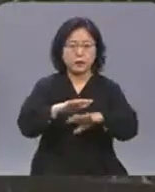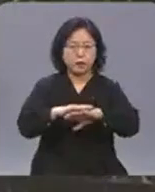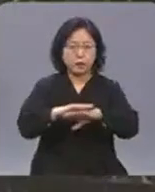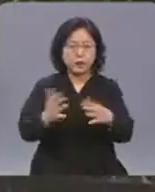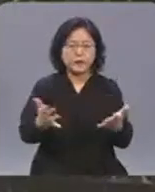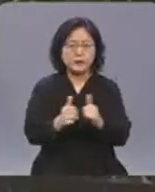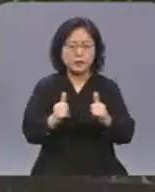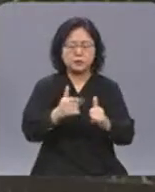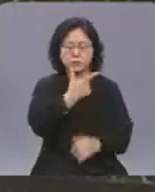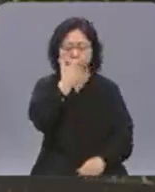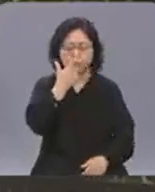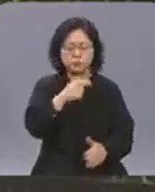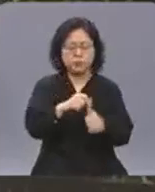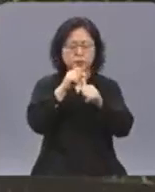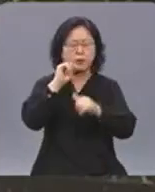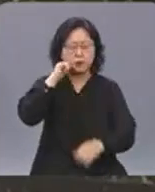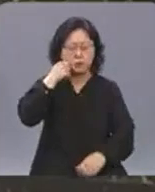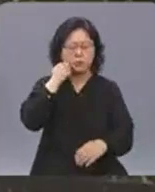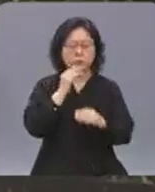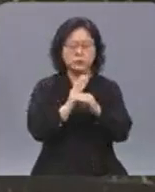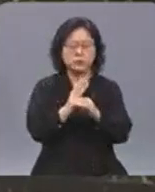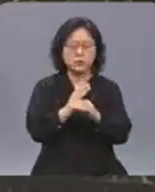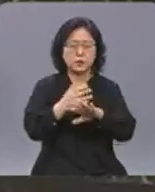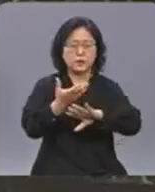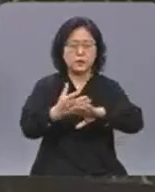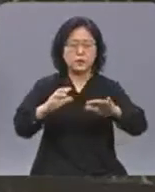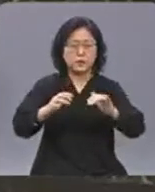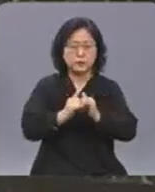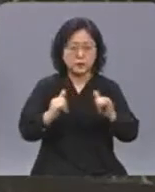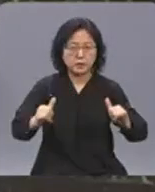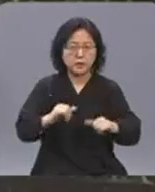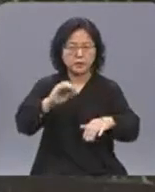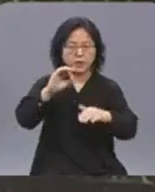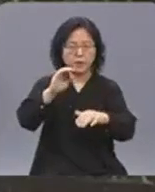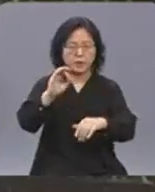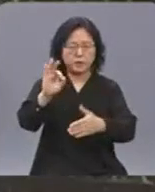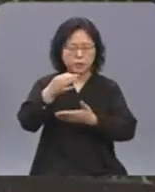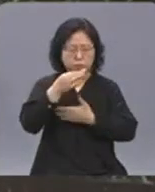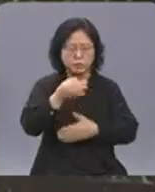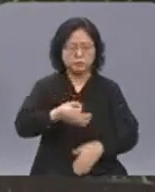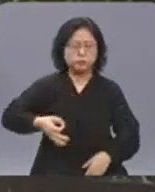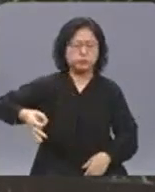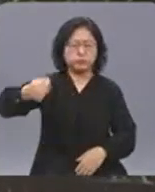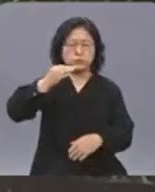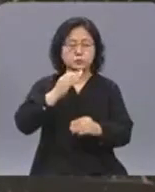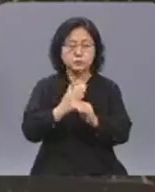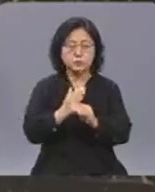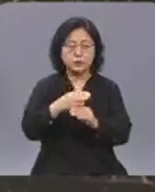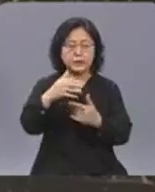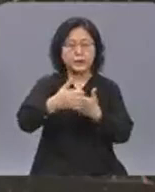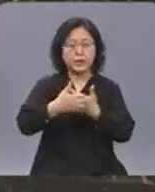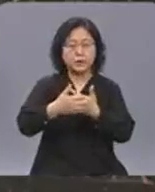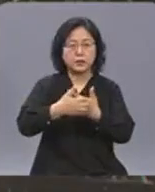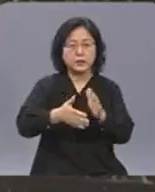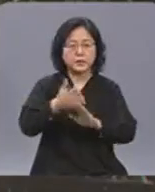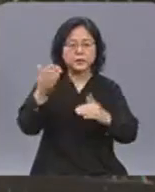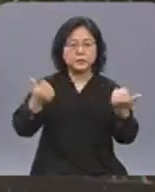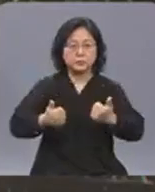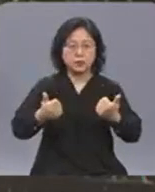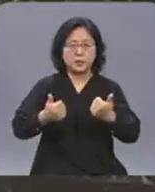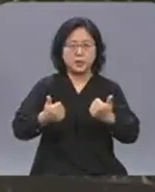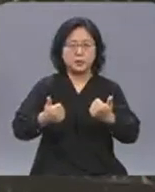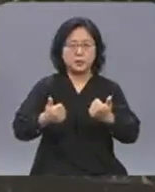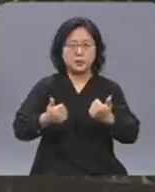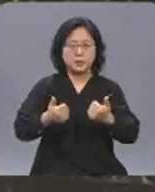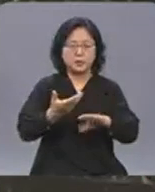농촌의 일손 구하기가 점점 어려워지면서 외국인 노동자들의 임금도 크게 오르고 있습니다 나주에서는 시의회가